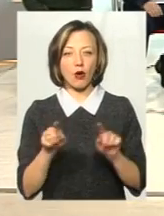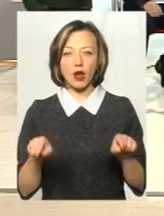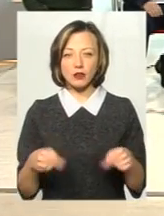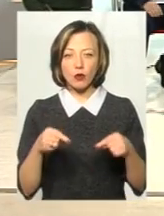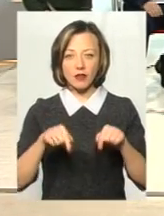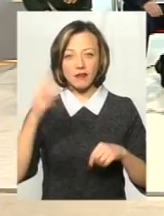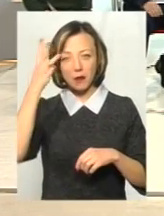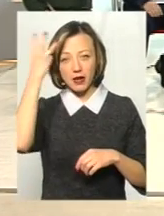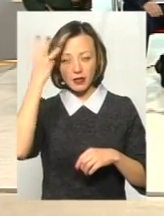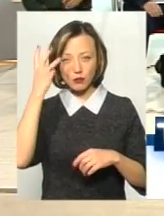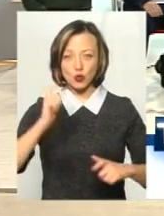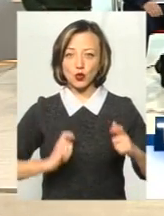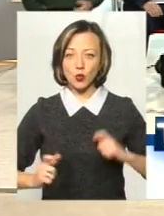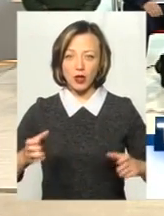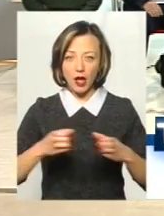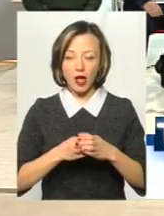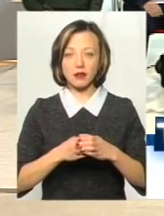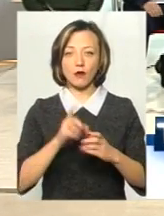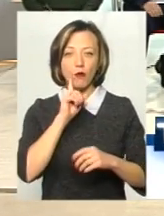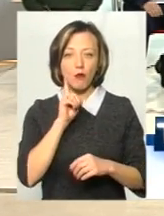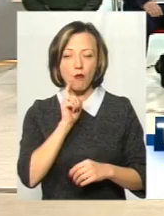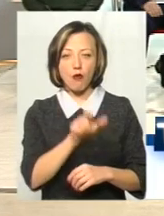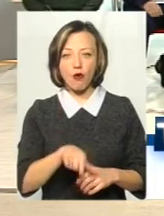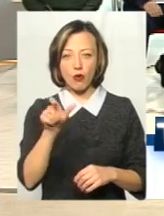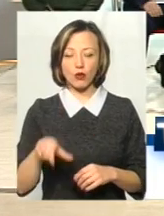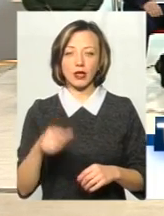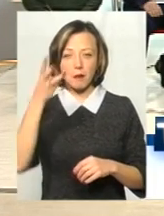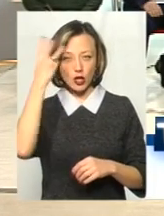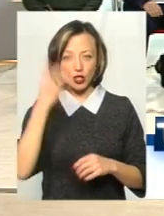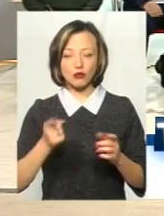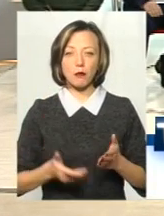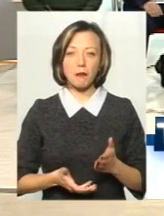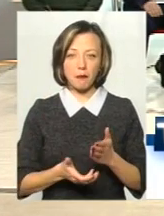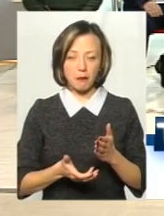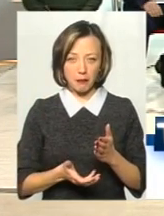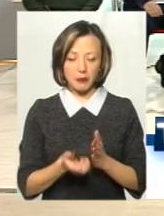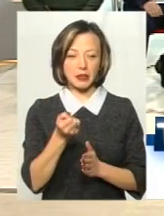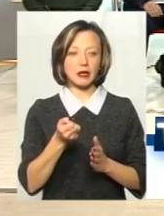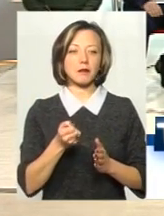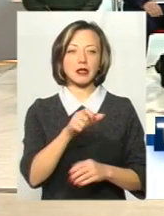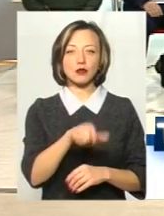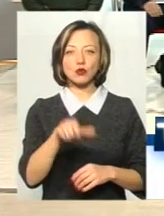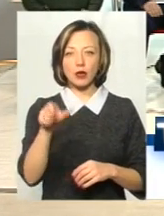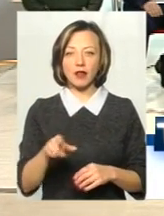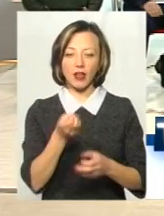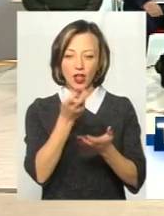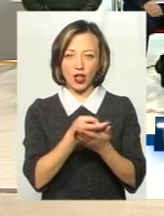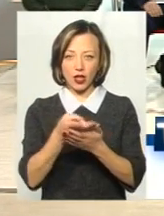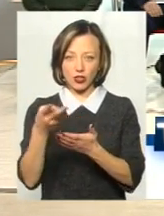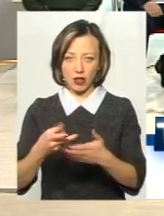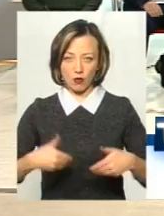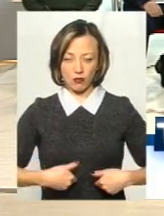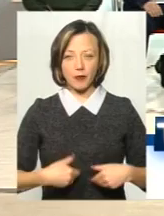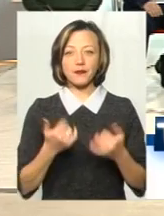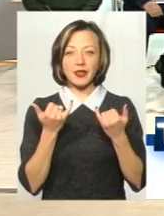організовувати в Хмельницькому студентство, організовувати молодь хмельничан для того, щоб підтримати студентів, які лягали. І якраз в цей